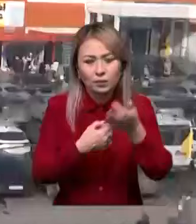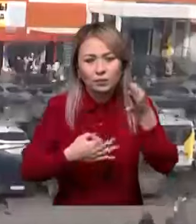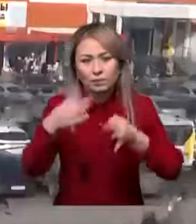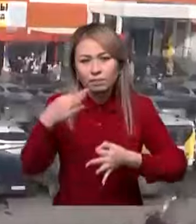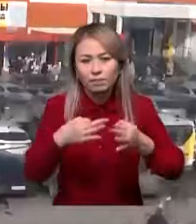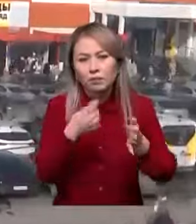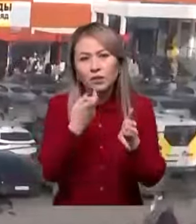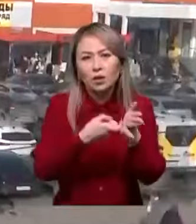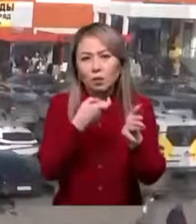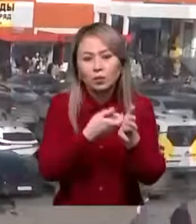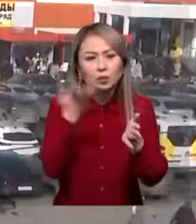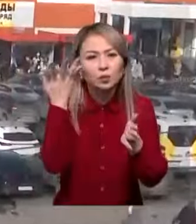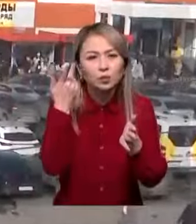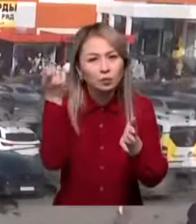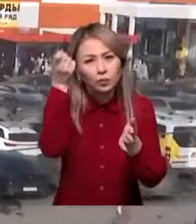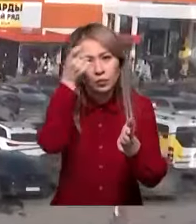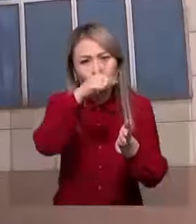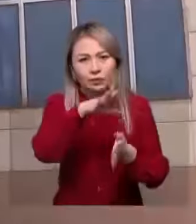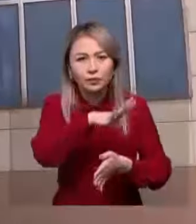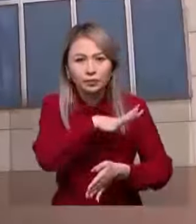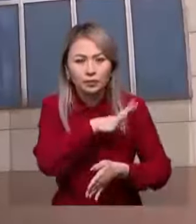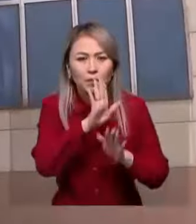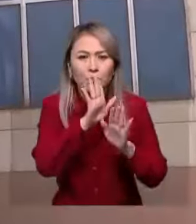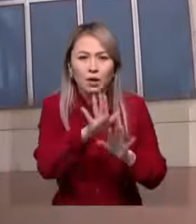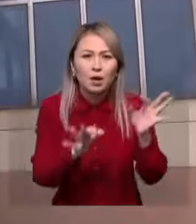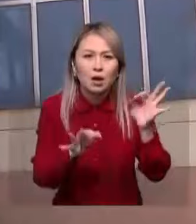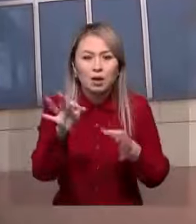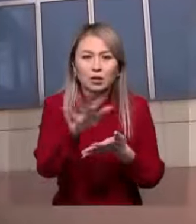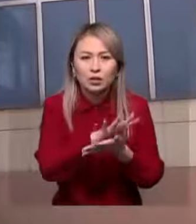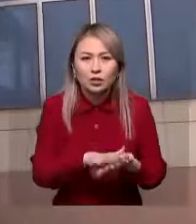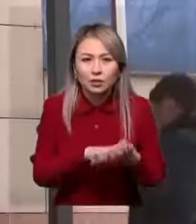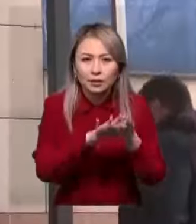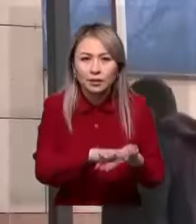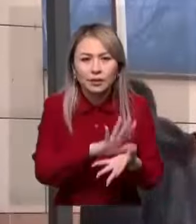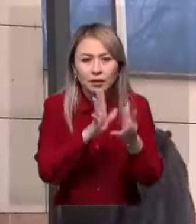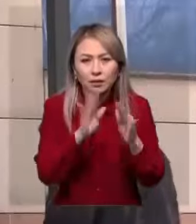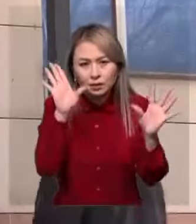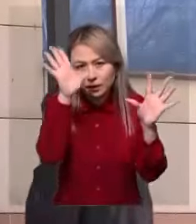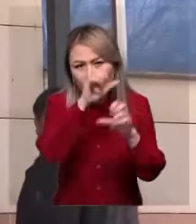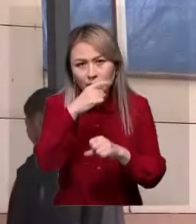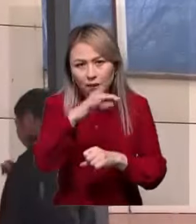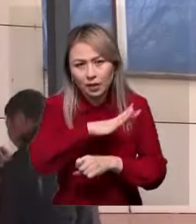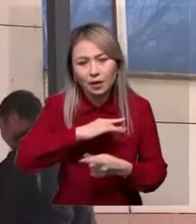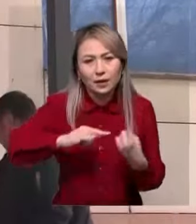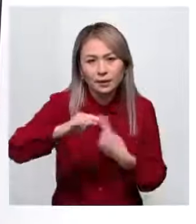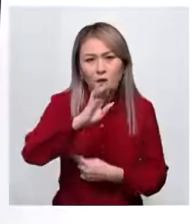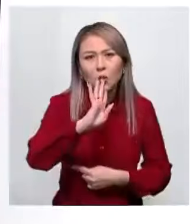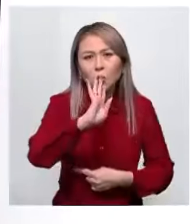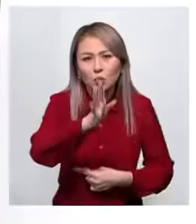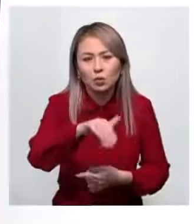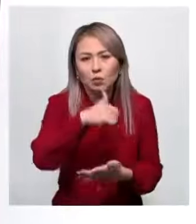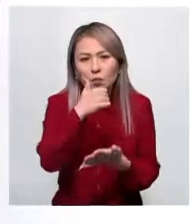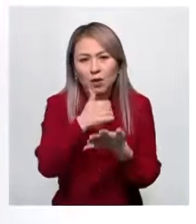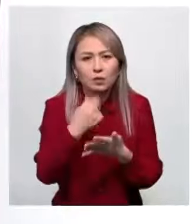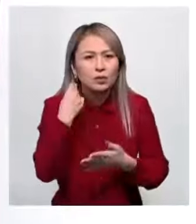рет шағымданып, тергеу барысында айыпталушының құқығы бұзылғанын айтты. Бірақ сот арыз шағымдарды негізсіз деп танып, кәсіпкерді